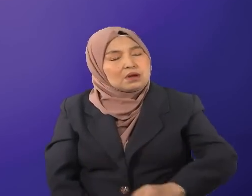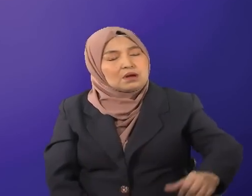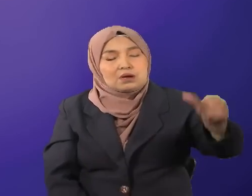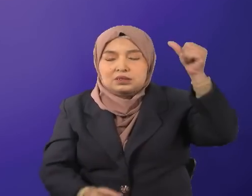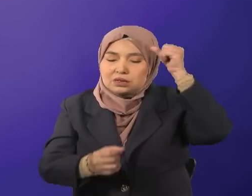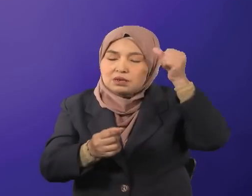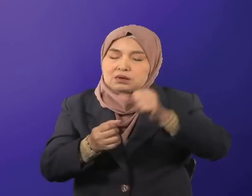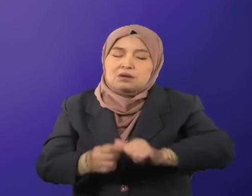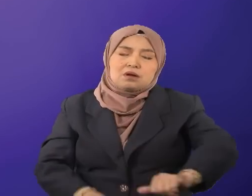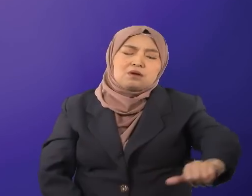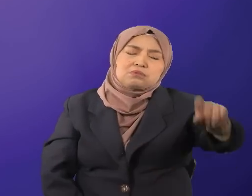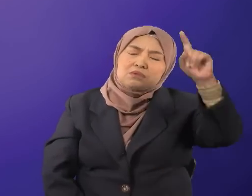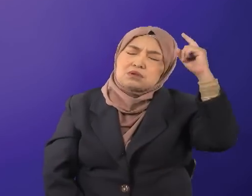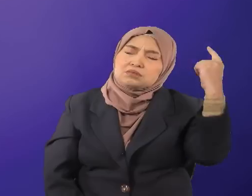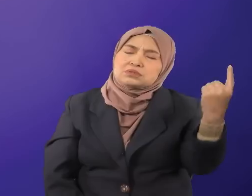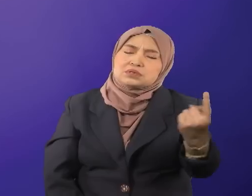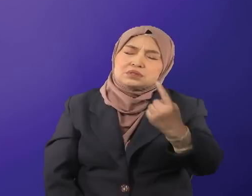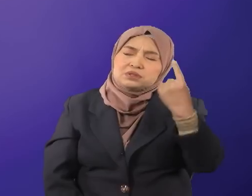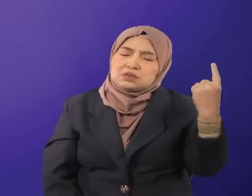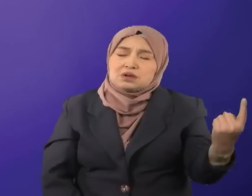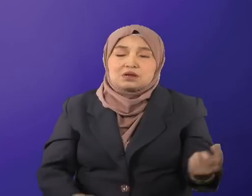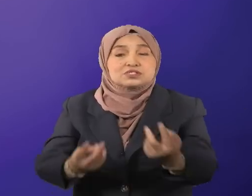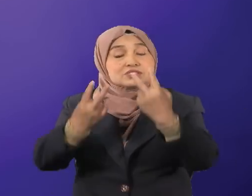Wallahu basirun